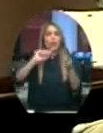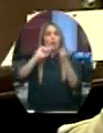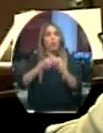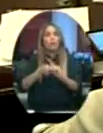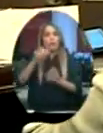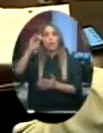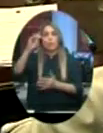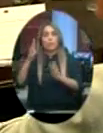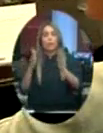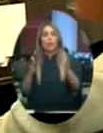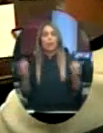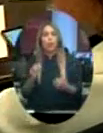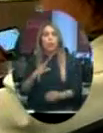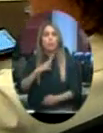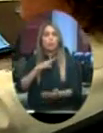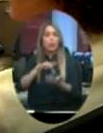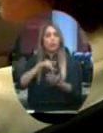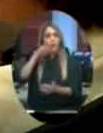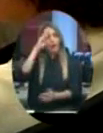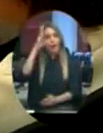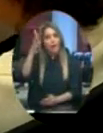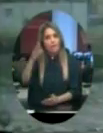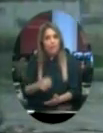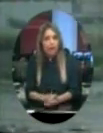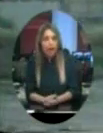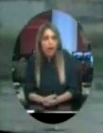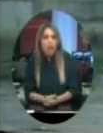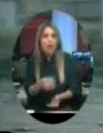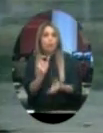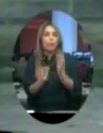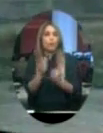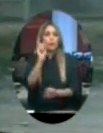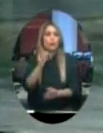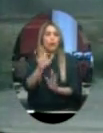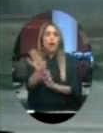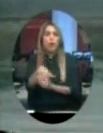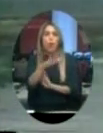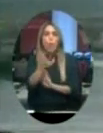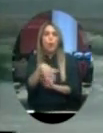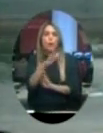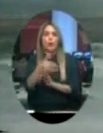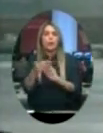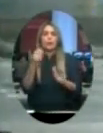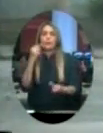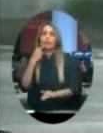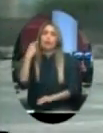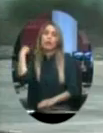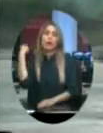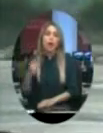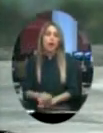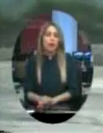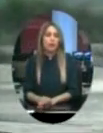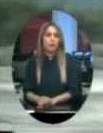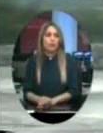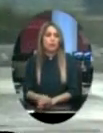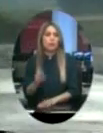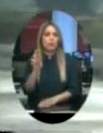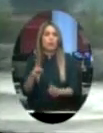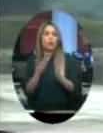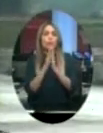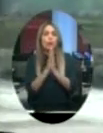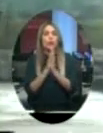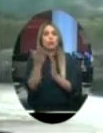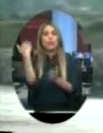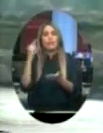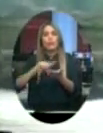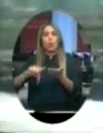בחיפה. זאת לאחר שבית המשפט הורה לרוקן את המכלים כבר לפני למעלה משנה. יש פנייה של כבר לפני חודשים